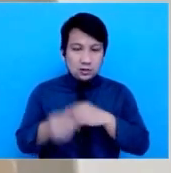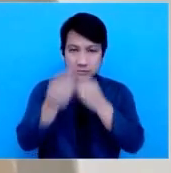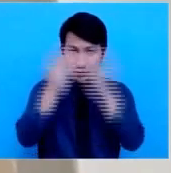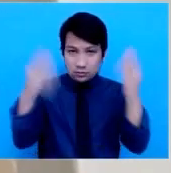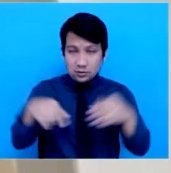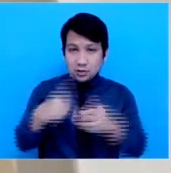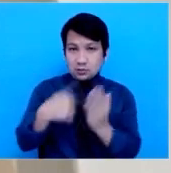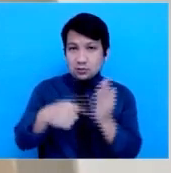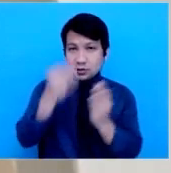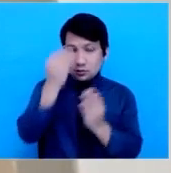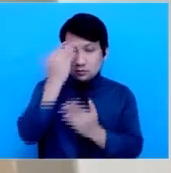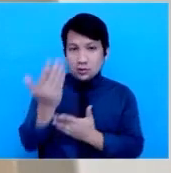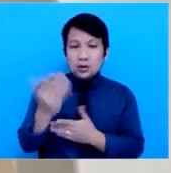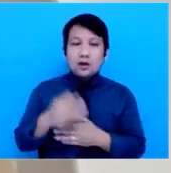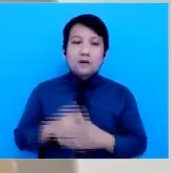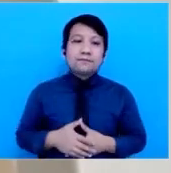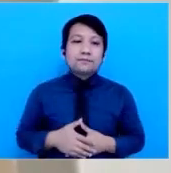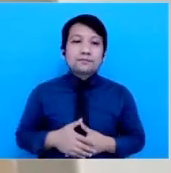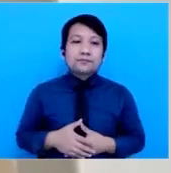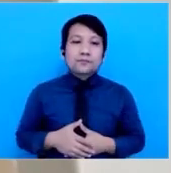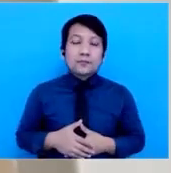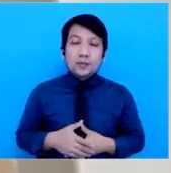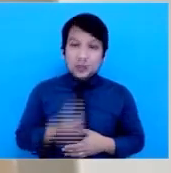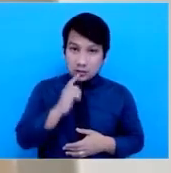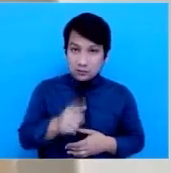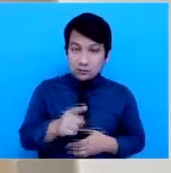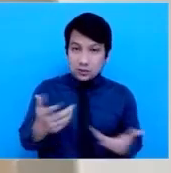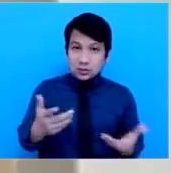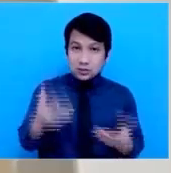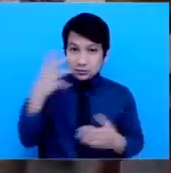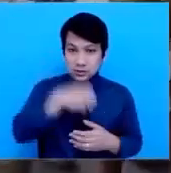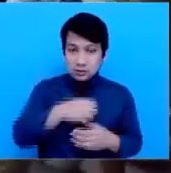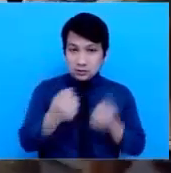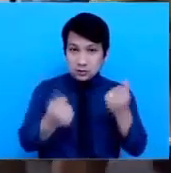saka yung po tinatawag ng ating road sector na mystery rider.